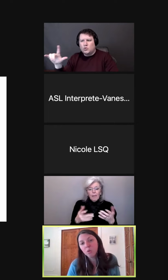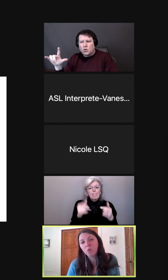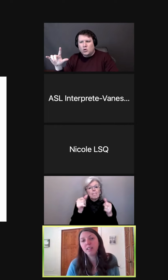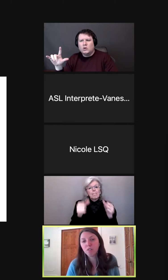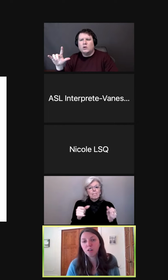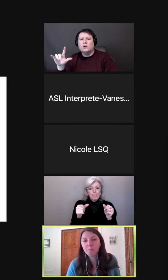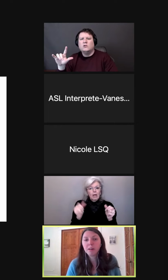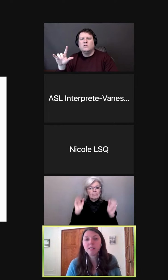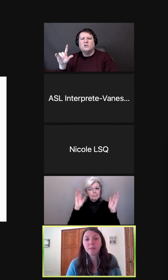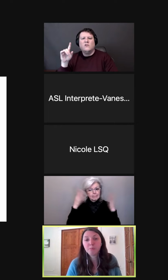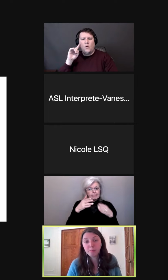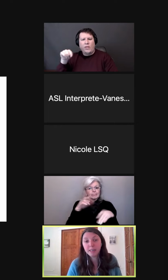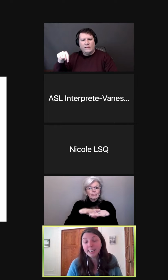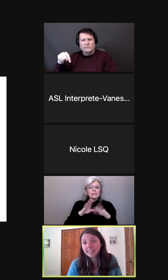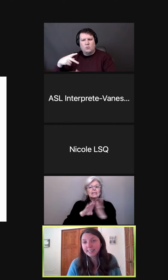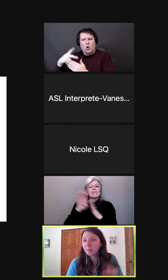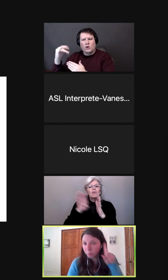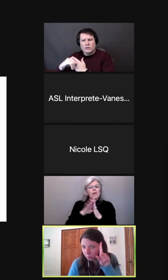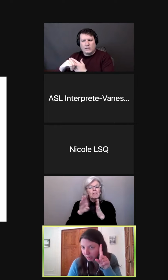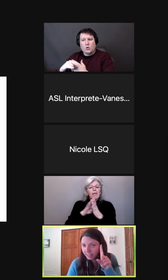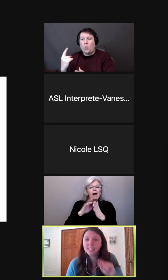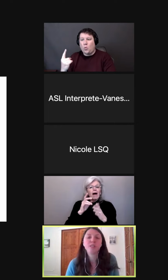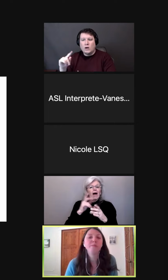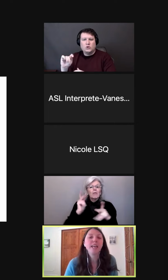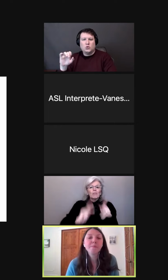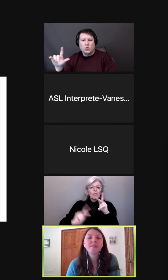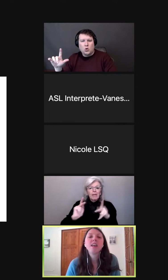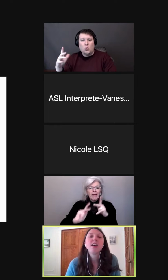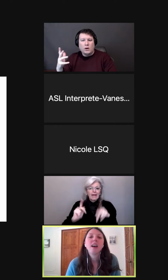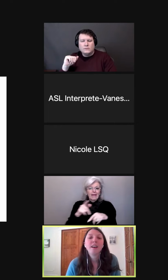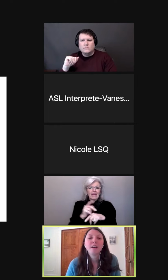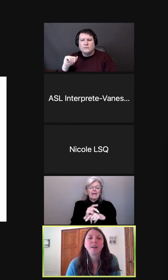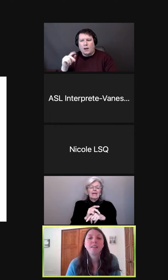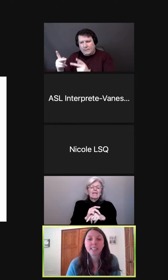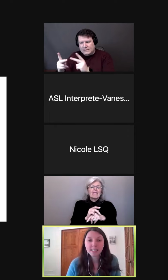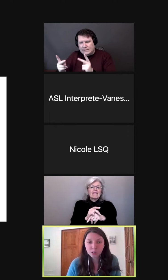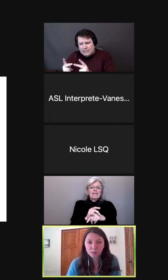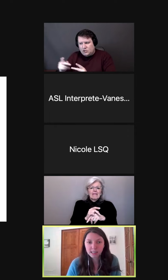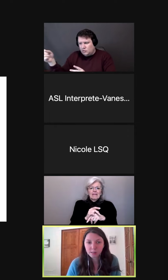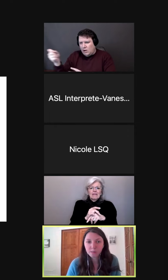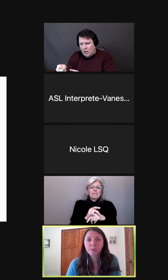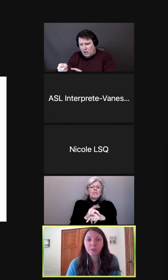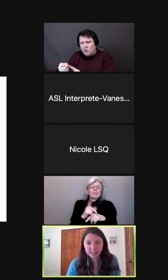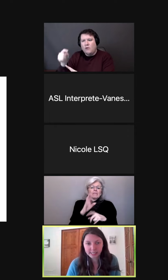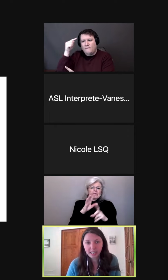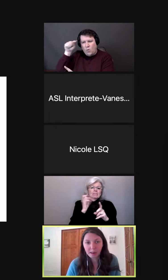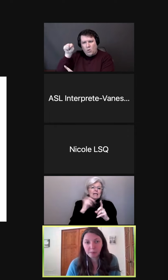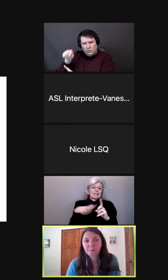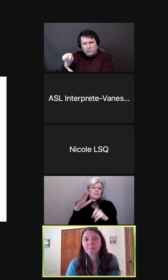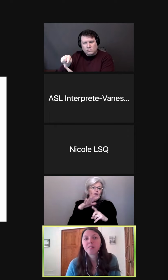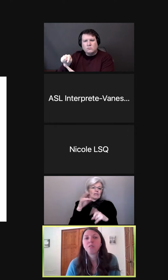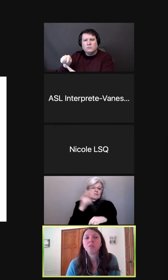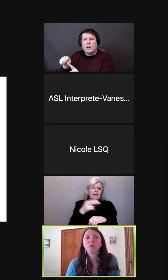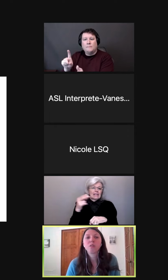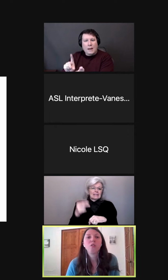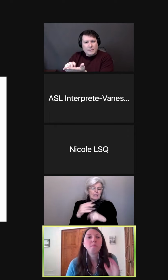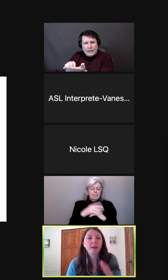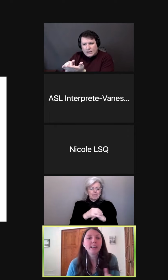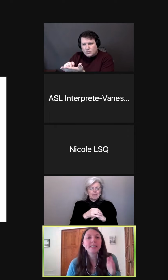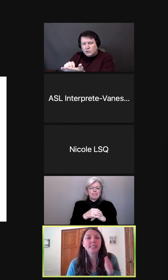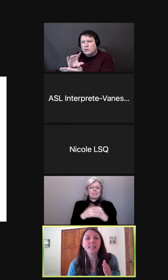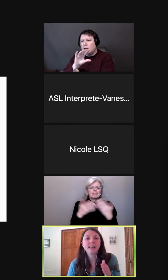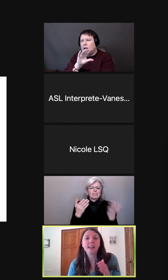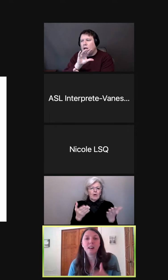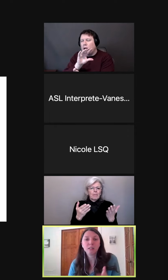dédié au développement des publics, des publics dis-je bien, en situation de handicap. Donc,